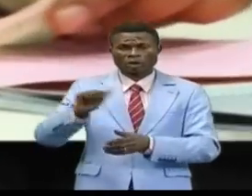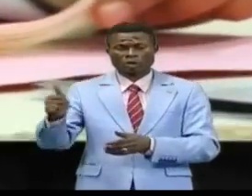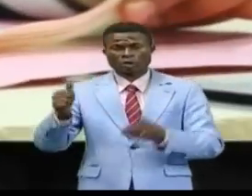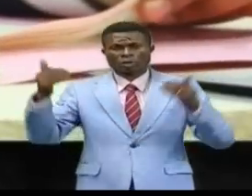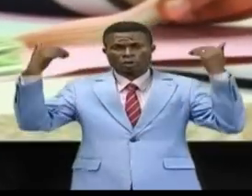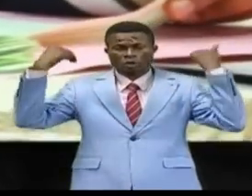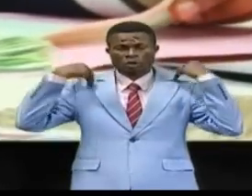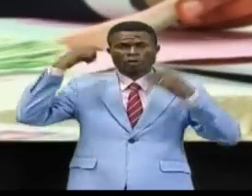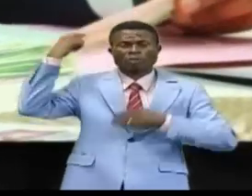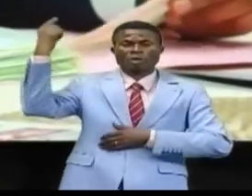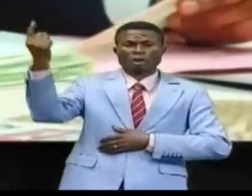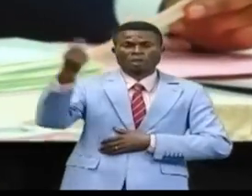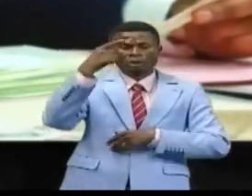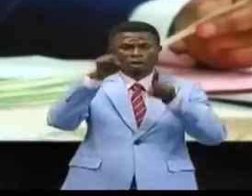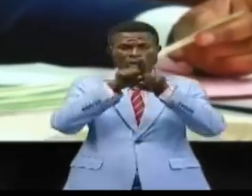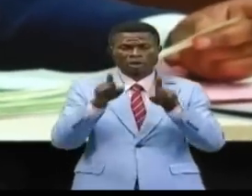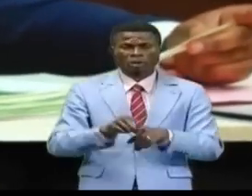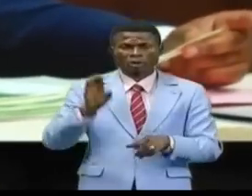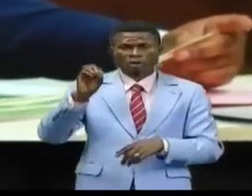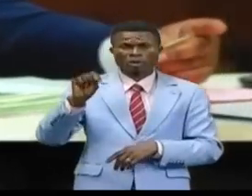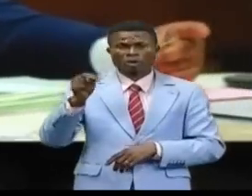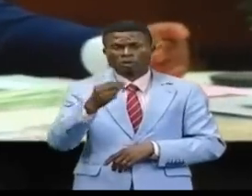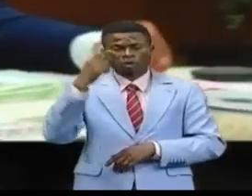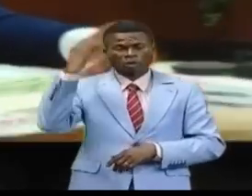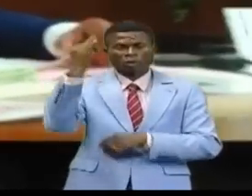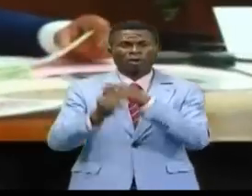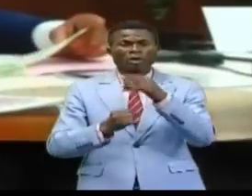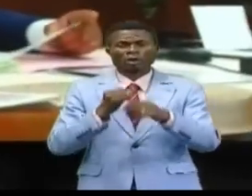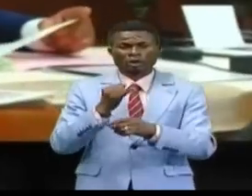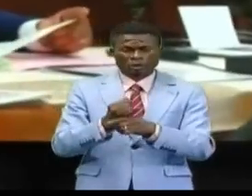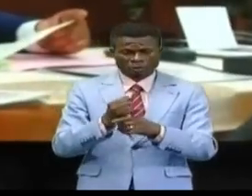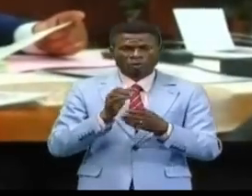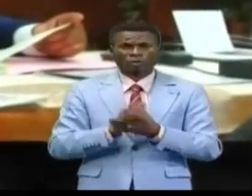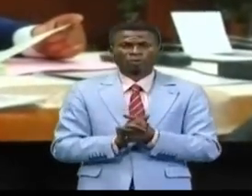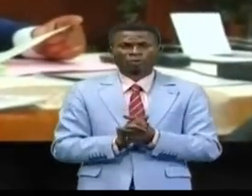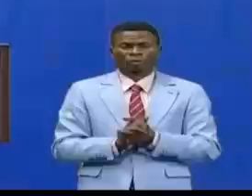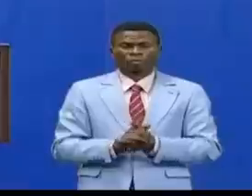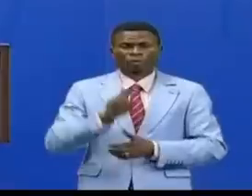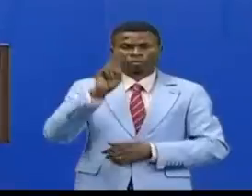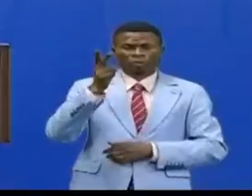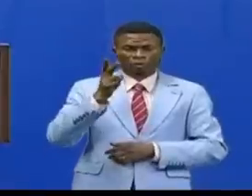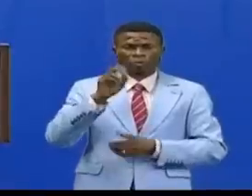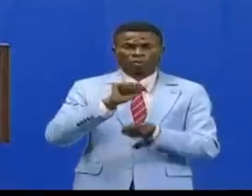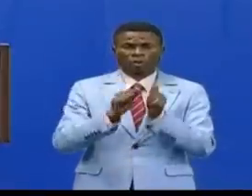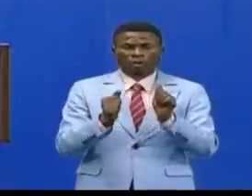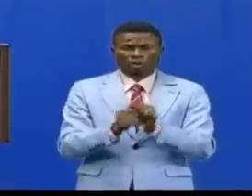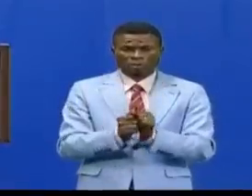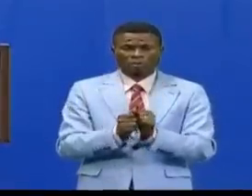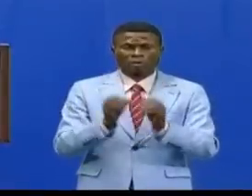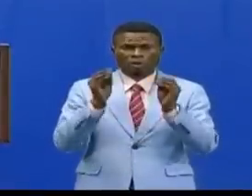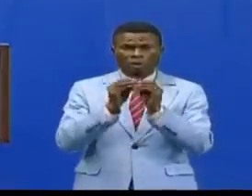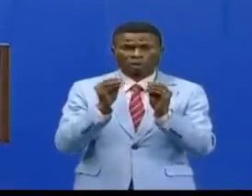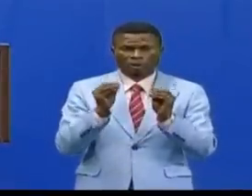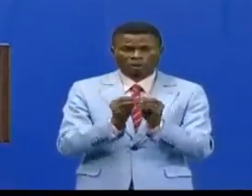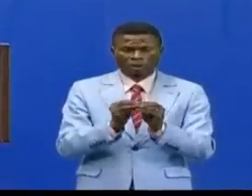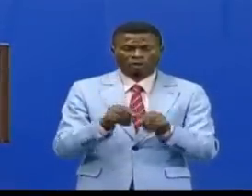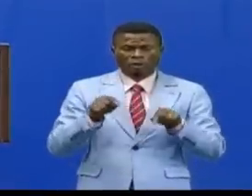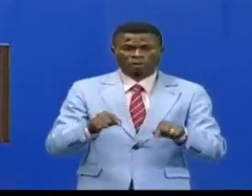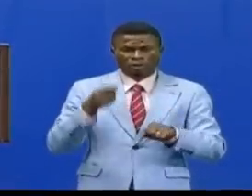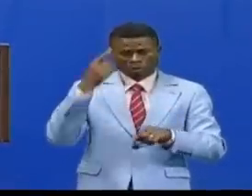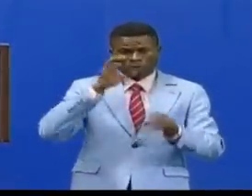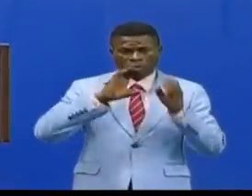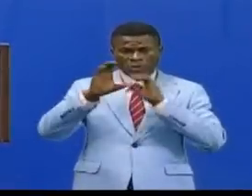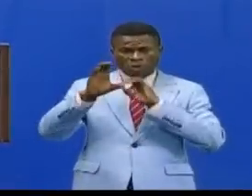dirigeants du monde et des organisations internationales. Le deuxième point de la communication du président de la